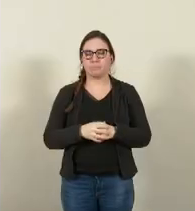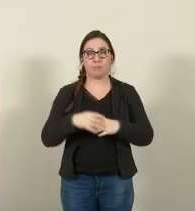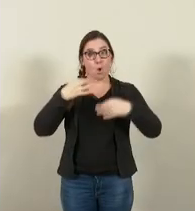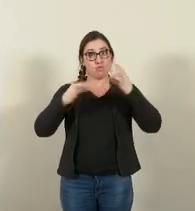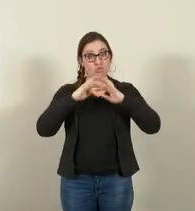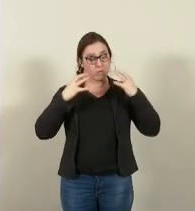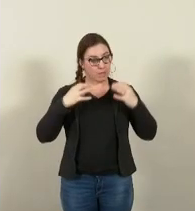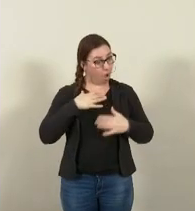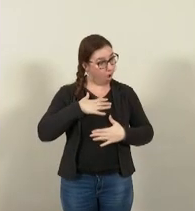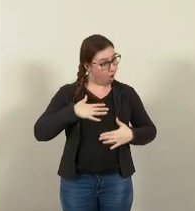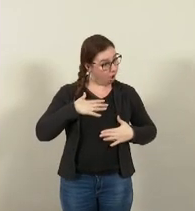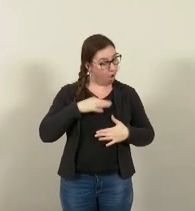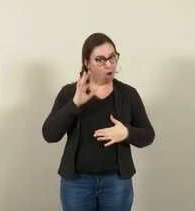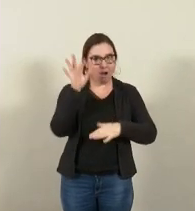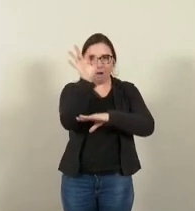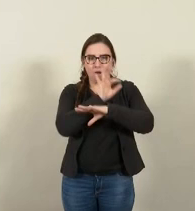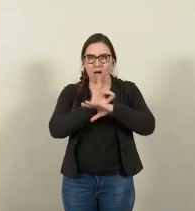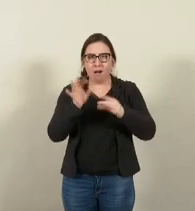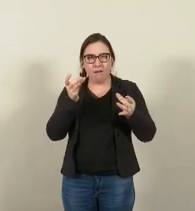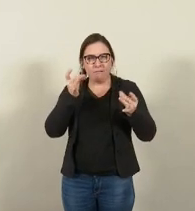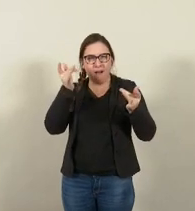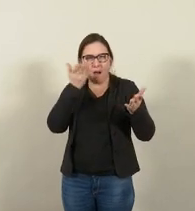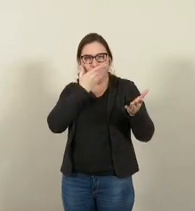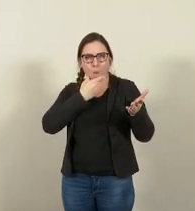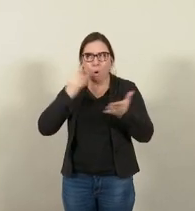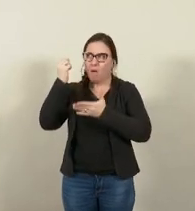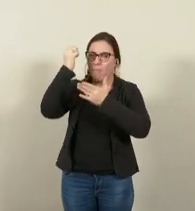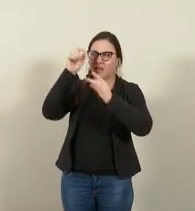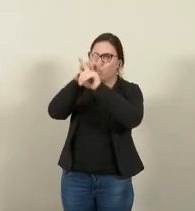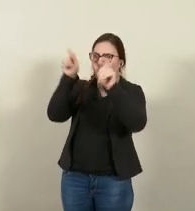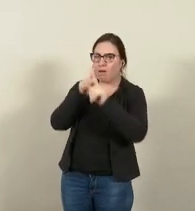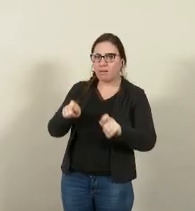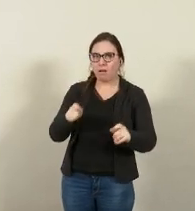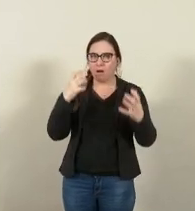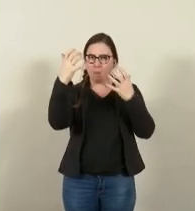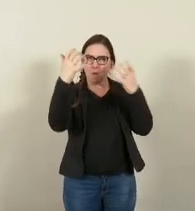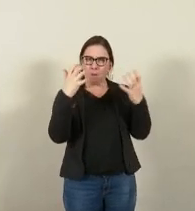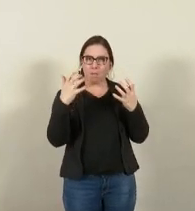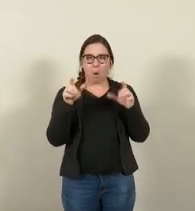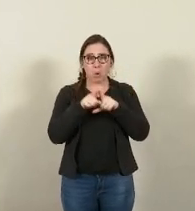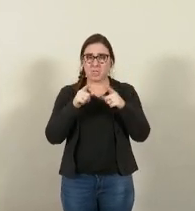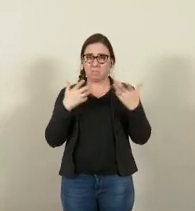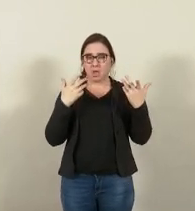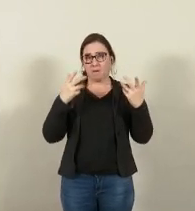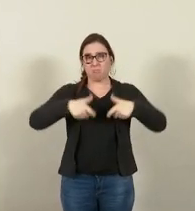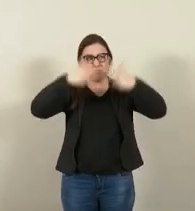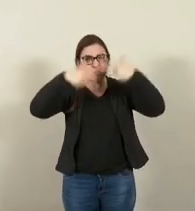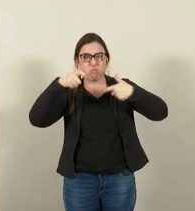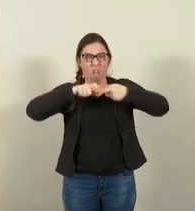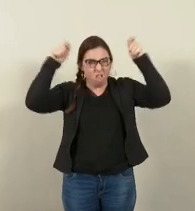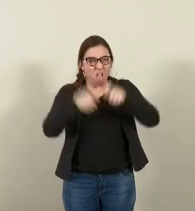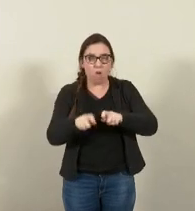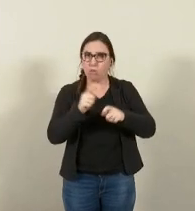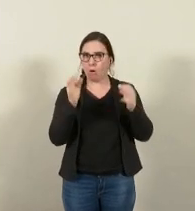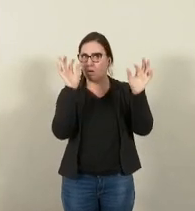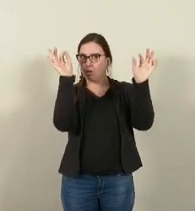apprécié la finesse architecturale le respect du patrimoine et la frugalité de l'intervention sur le bâti existant